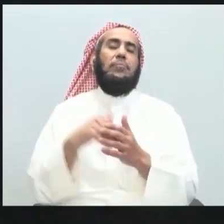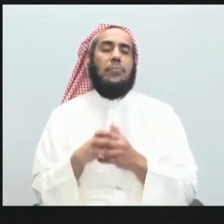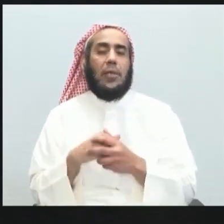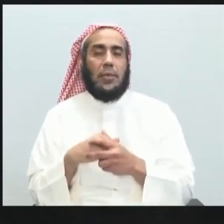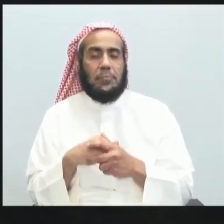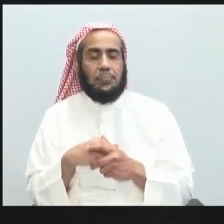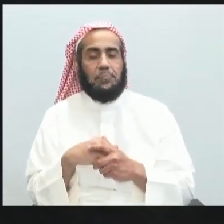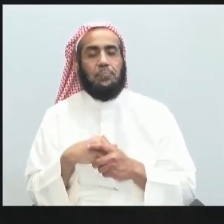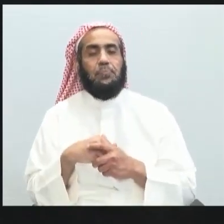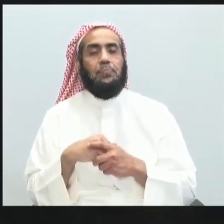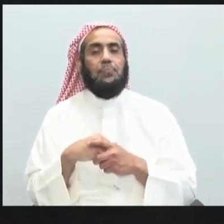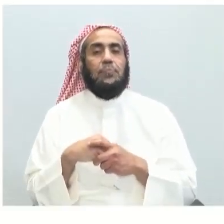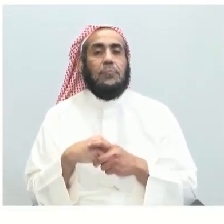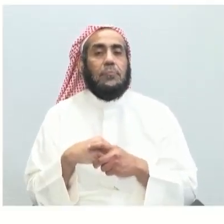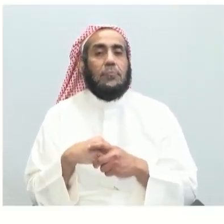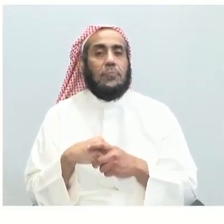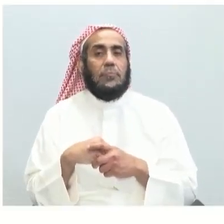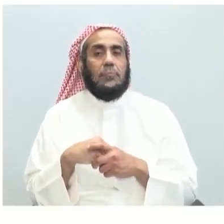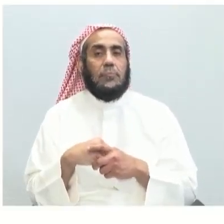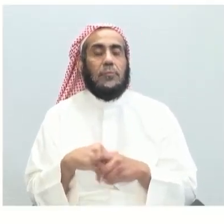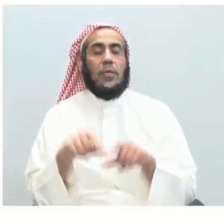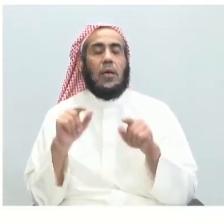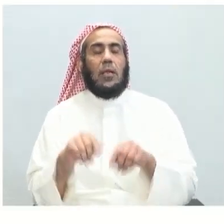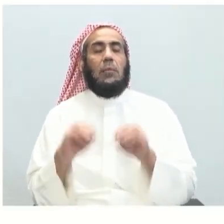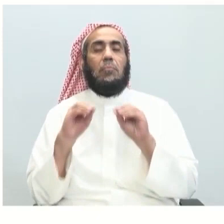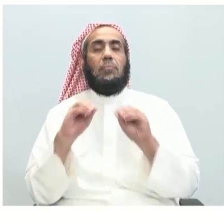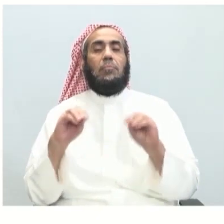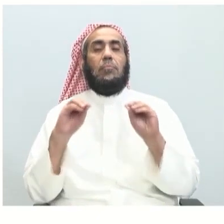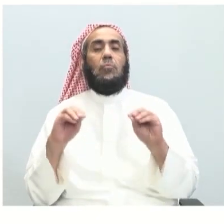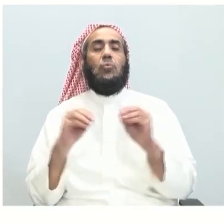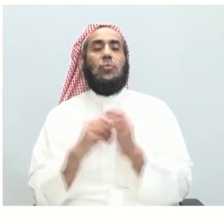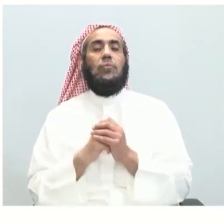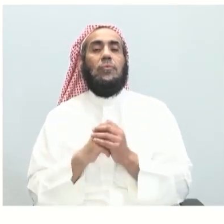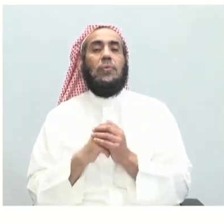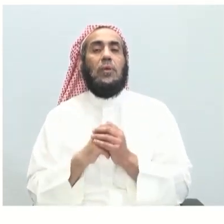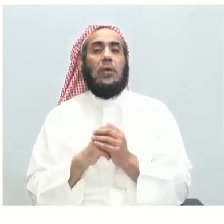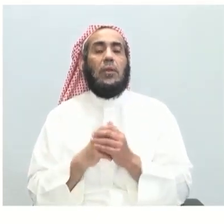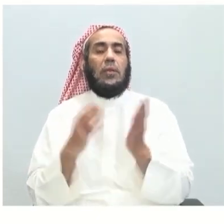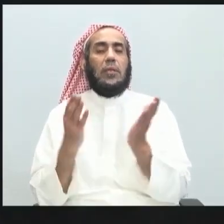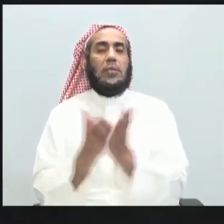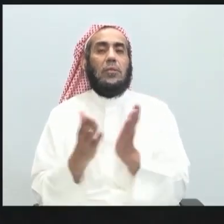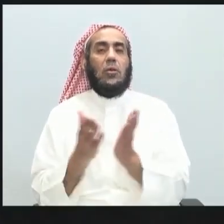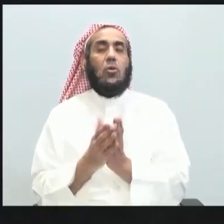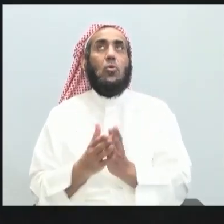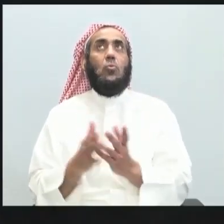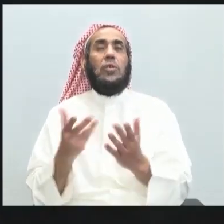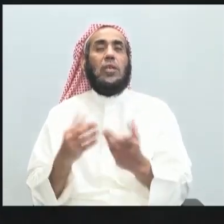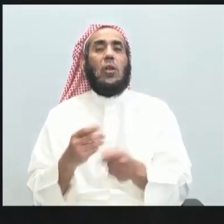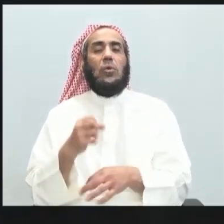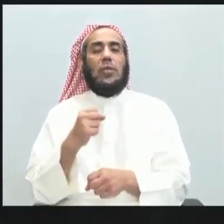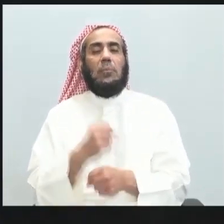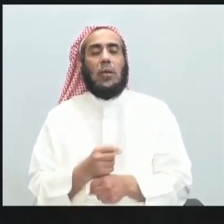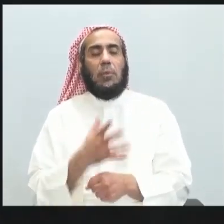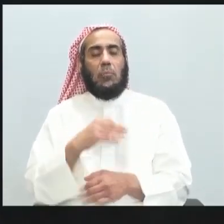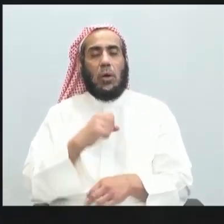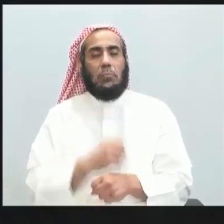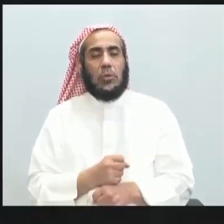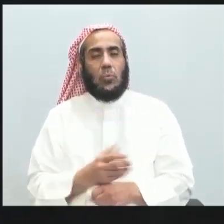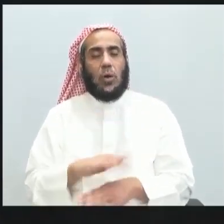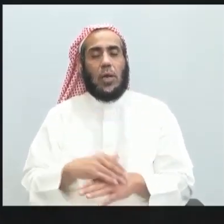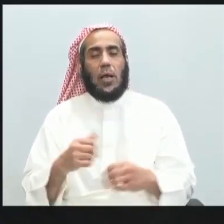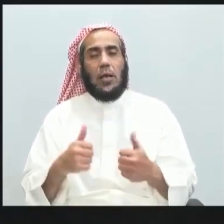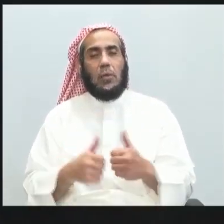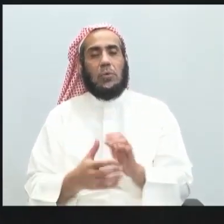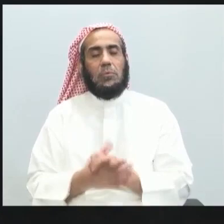اخر الكلمه هذا ما اردنا ان نرده في هذا الدرس وصلى الله وسلم على نبينا محمد وعلى